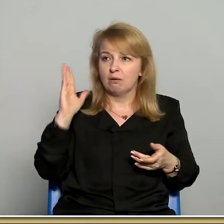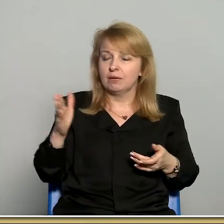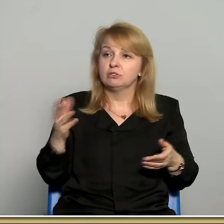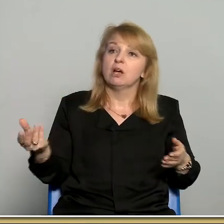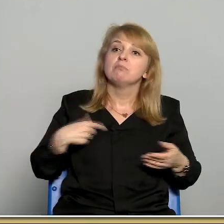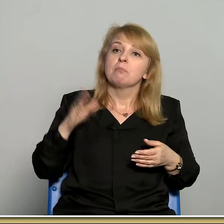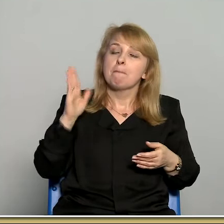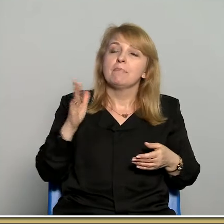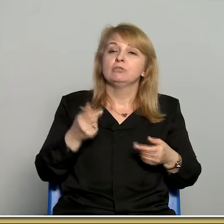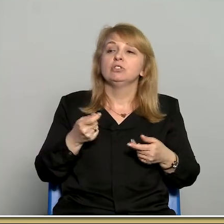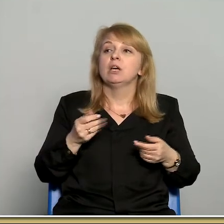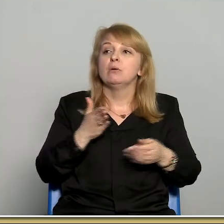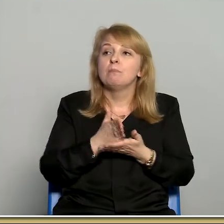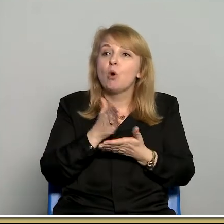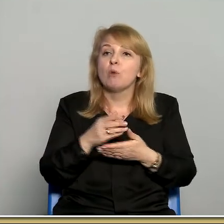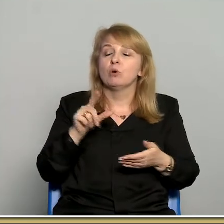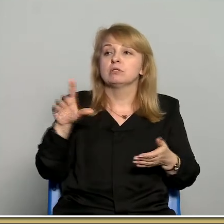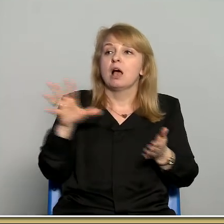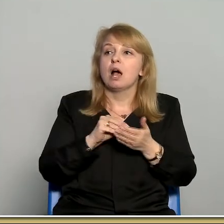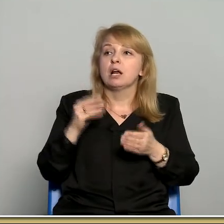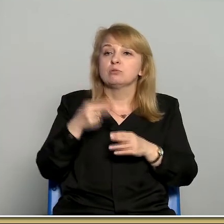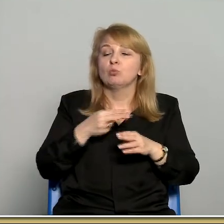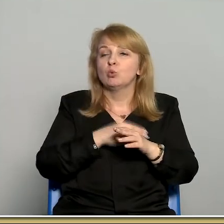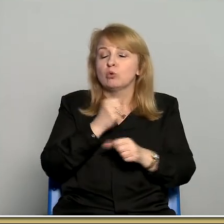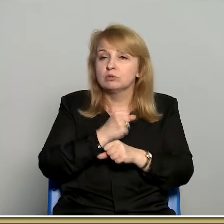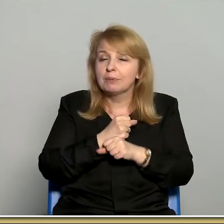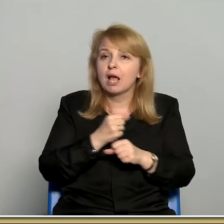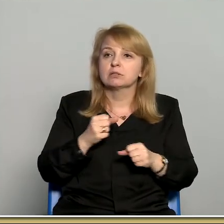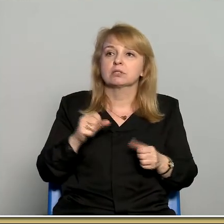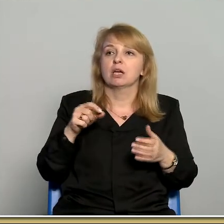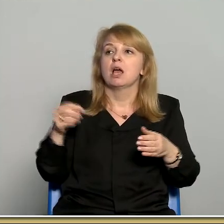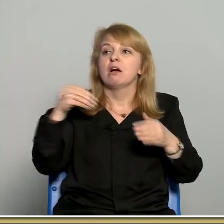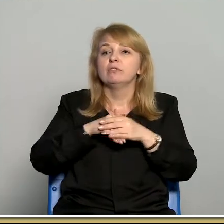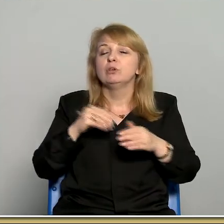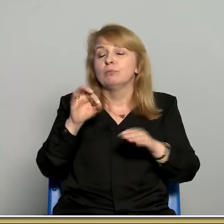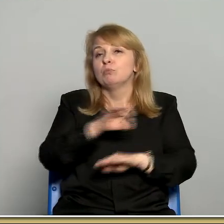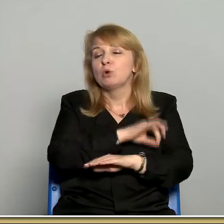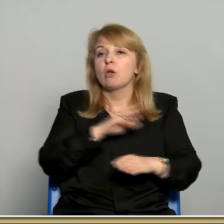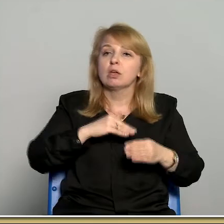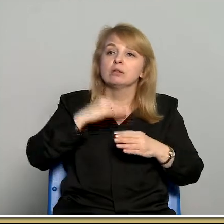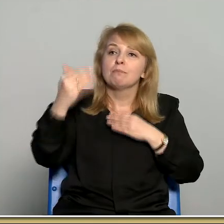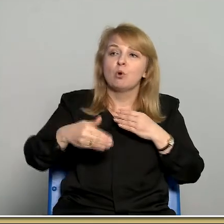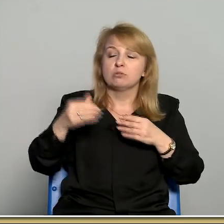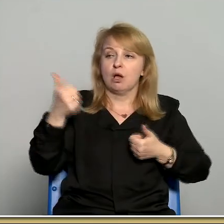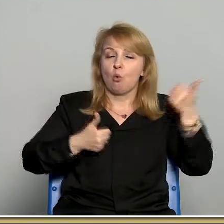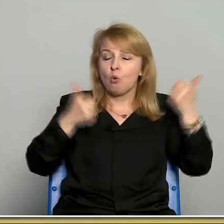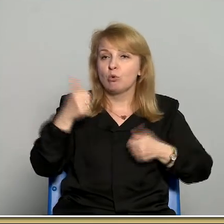tym zakresie korzystali z pomocy Powiatowych Urzędów Pracy w przypadku projektów pozakonkursowych, a także